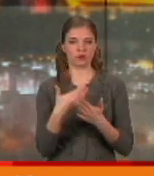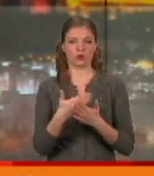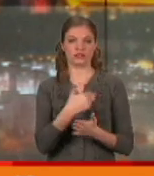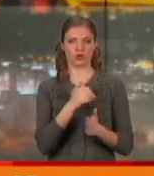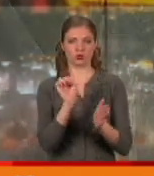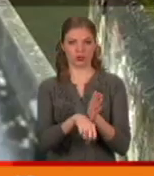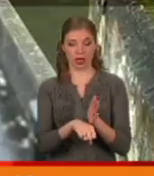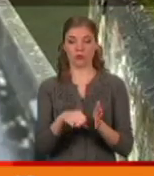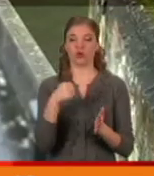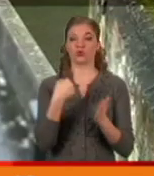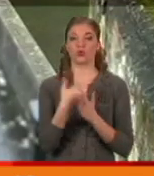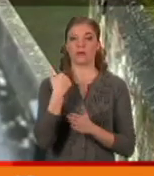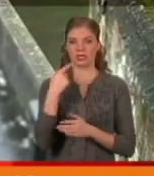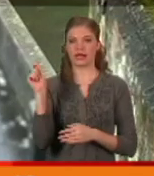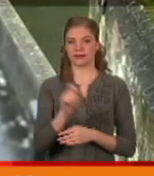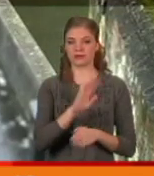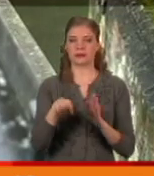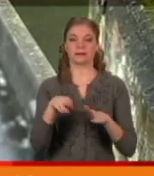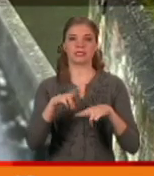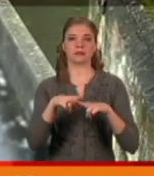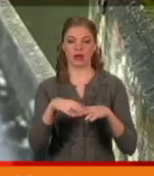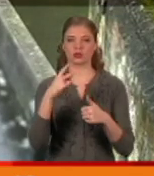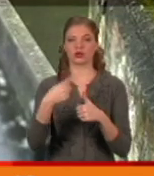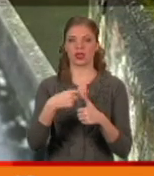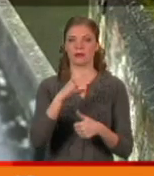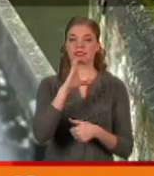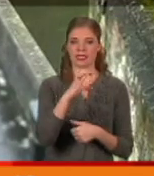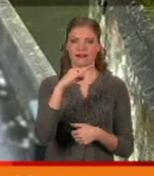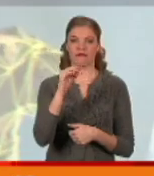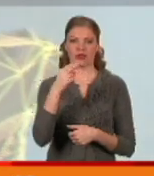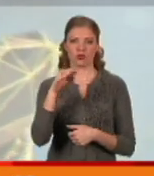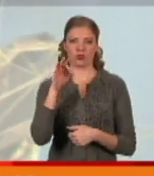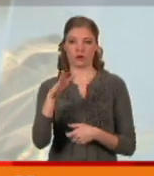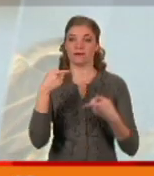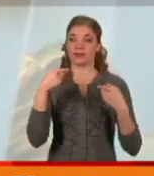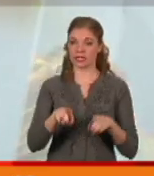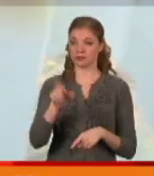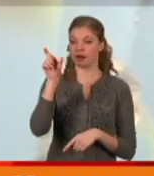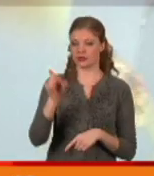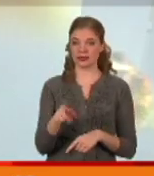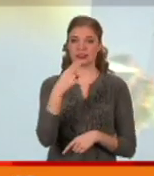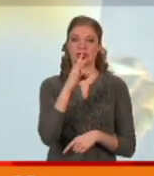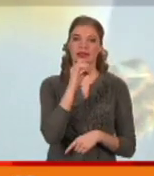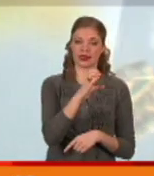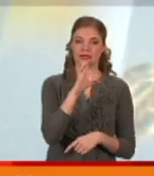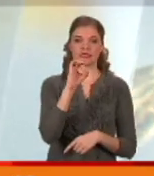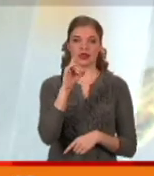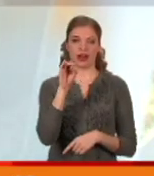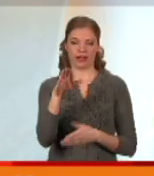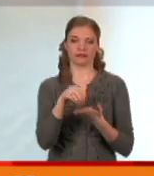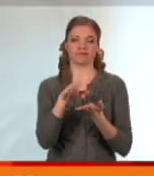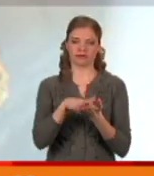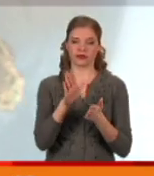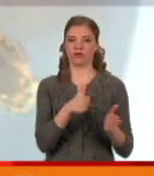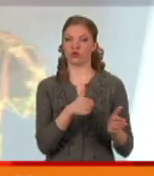замаху. До Британії він приїздив під паспортом на ім'я Сергія Федотова. Насправді це Денис Сергєєв, зареєстрований